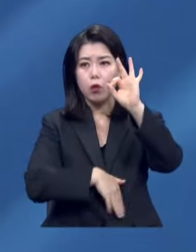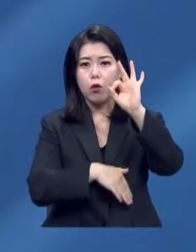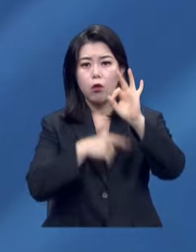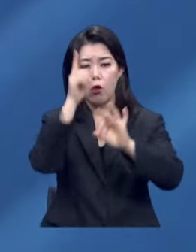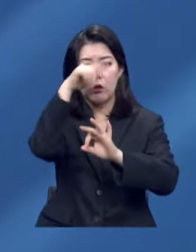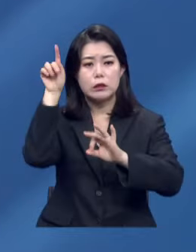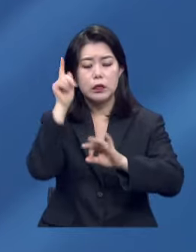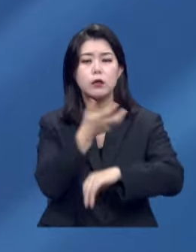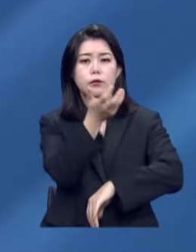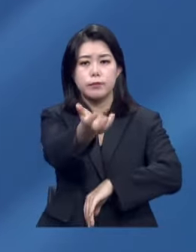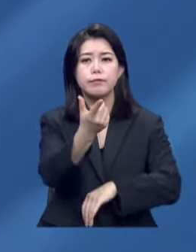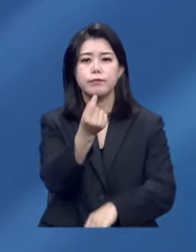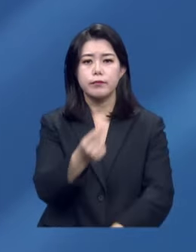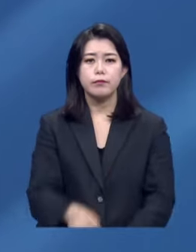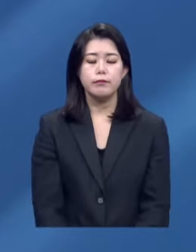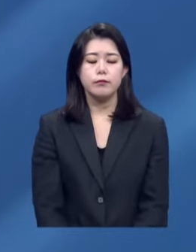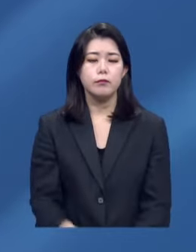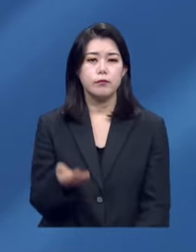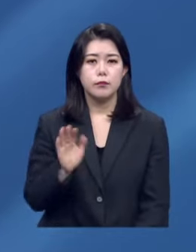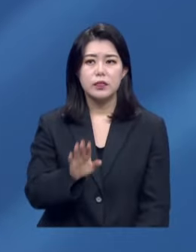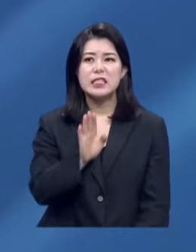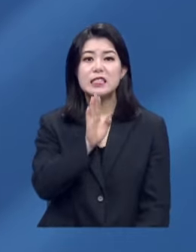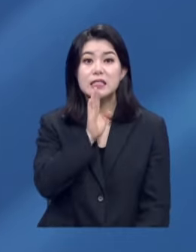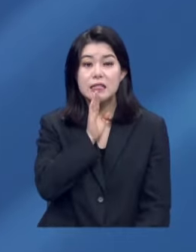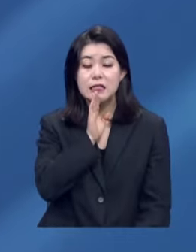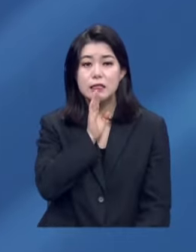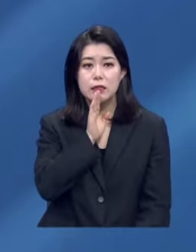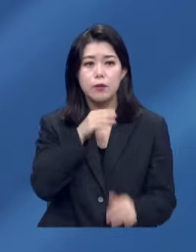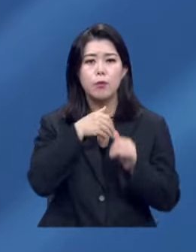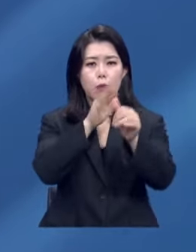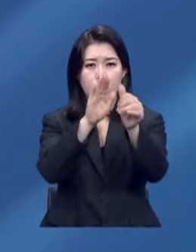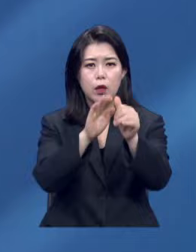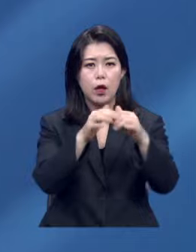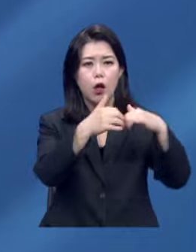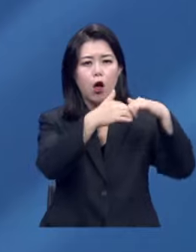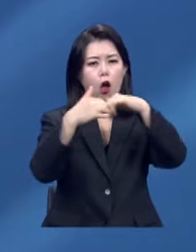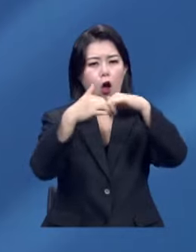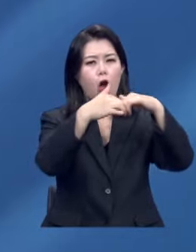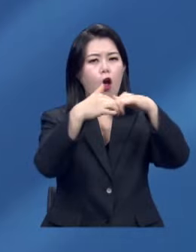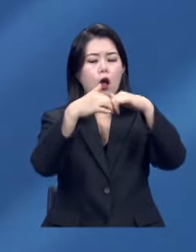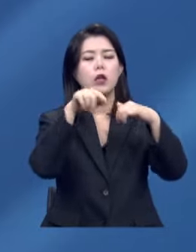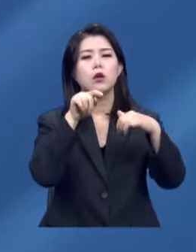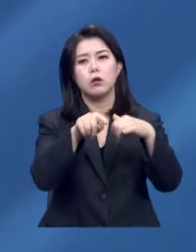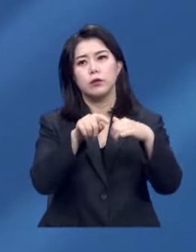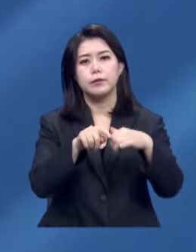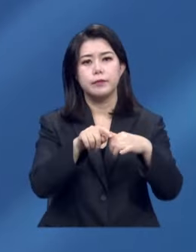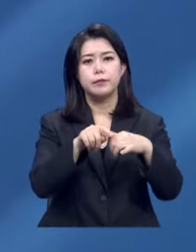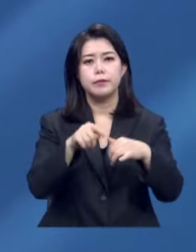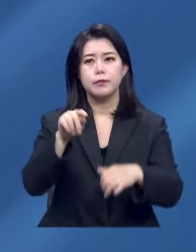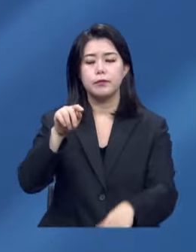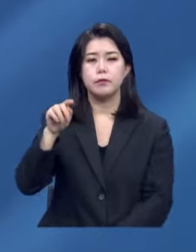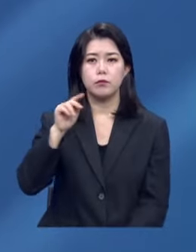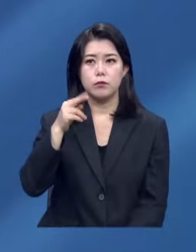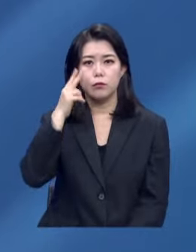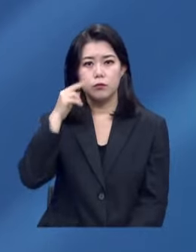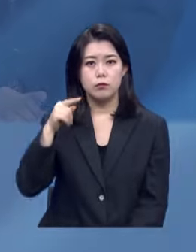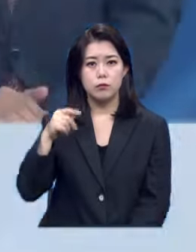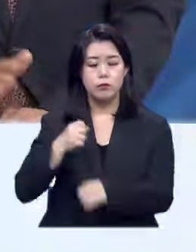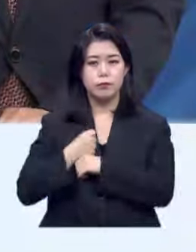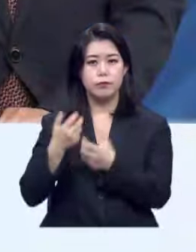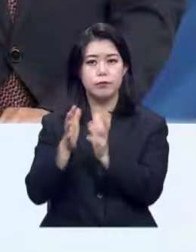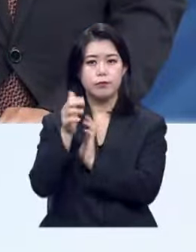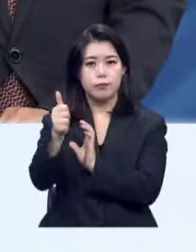진입을 한 거고요 근데 이제 이들을 실제 이제 전방 부대로 보내가 교전이 언제 벌어졌는지 지금 블링컨 장관도 얘기했지만 전투에